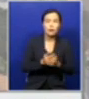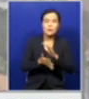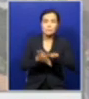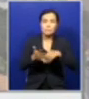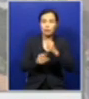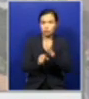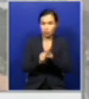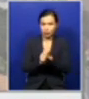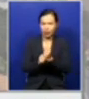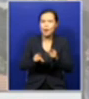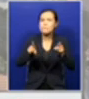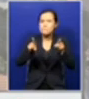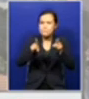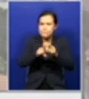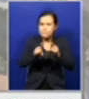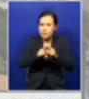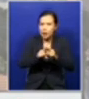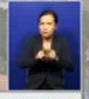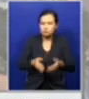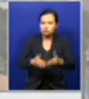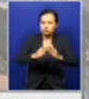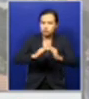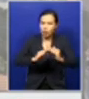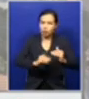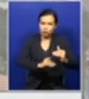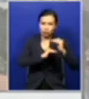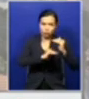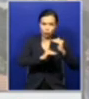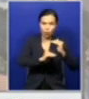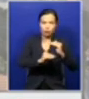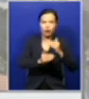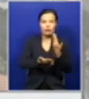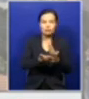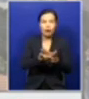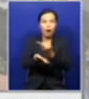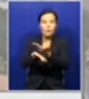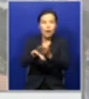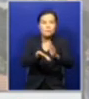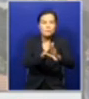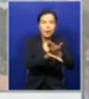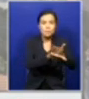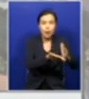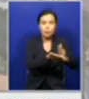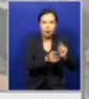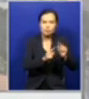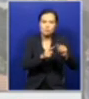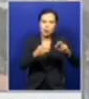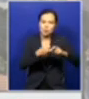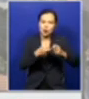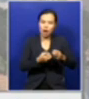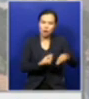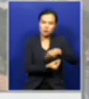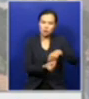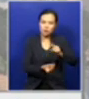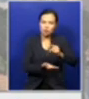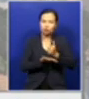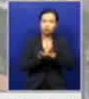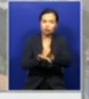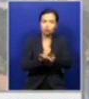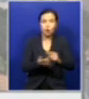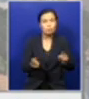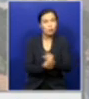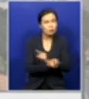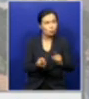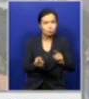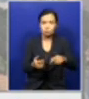จึงเสมือนตั้งขึ้นเพื่อให้หน่วยงานขอแบ่งปันงบประมาณค่ะไม่ได้ช่วยแก้ปัญหาเศรษฐกิจให้กับประชาชน